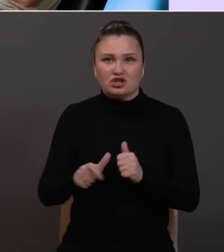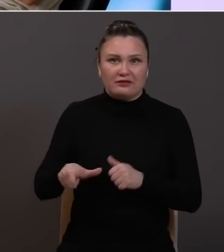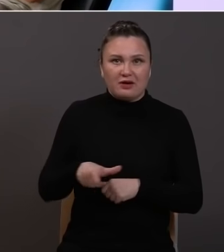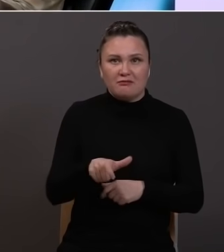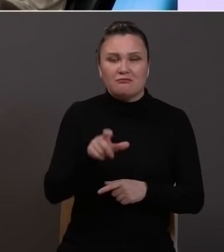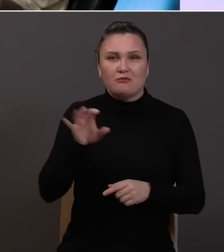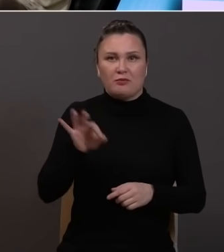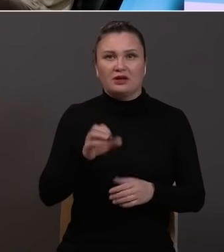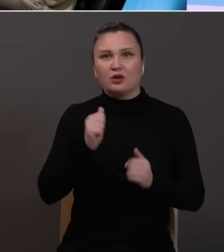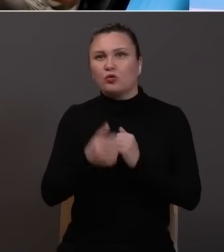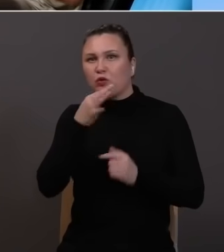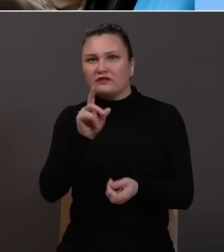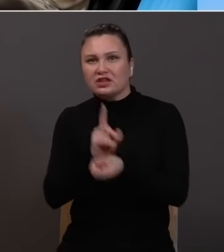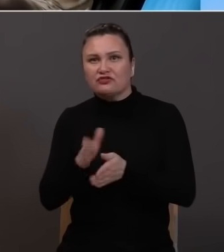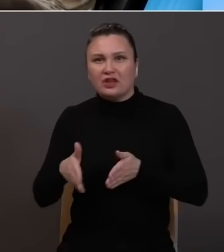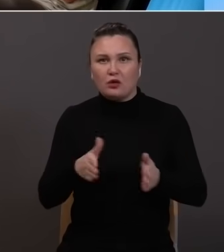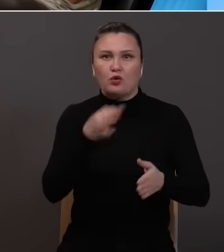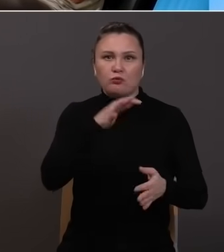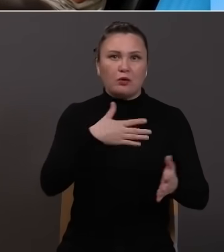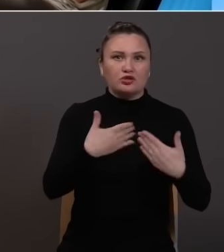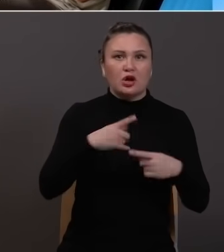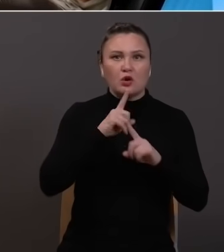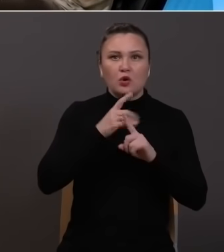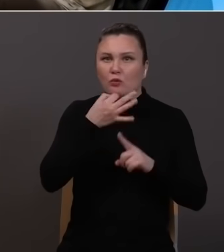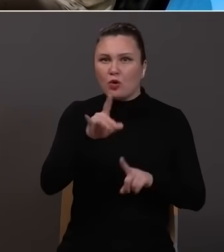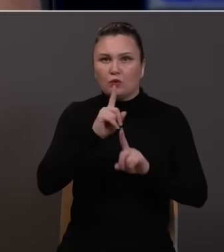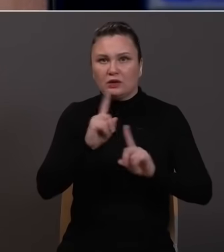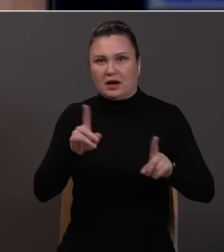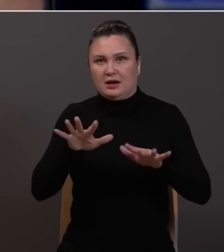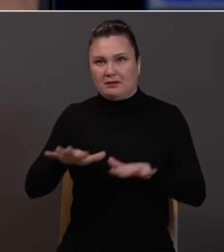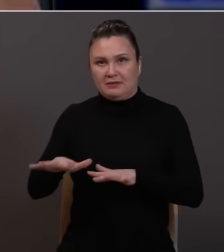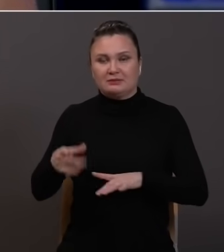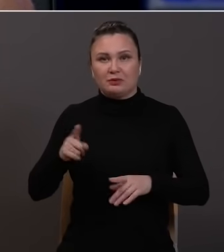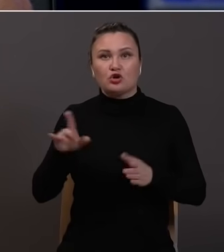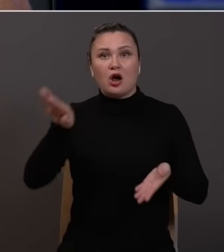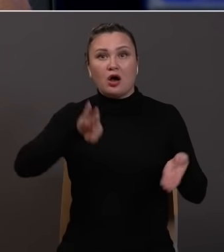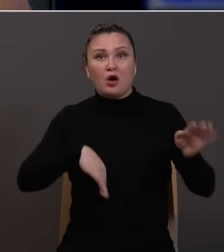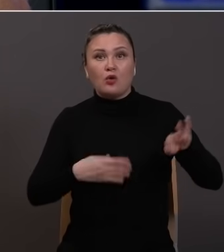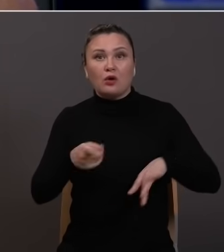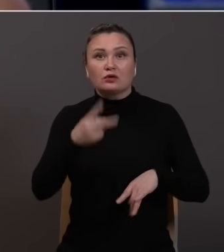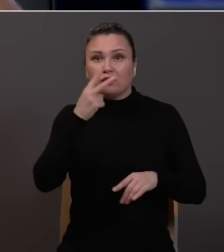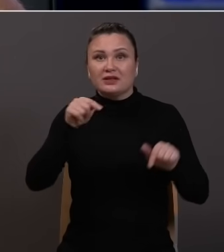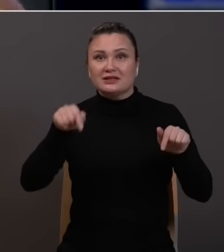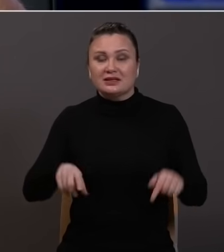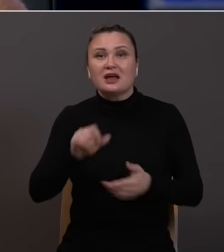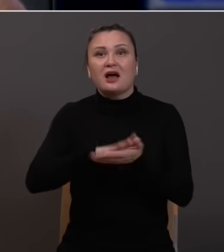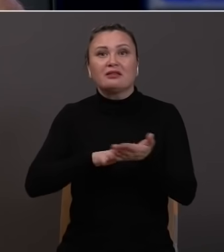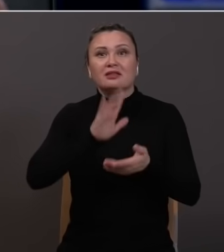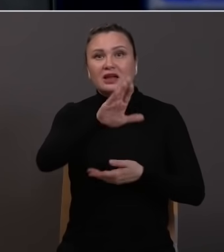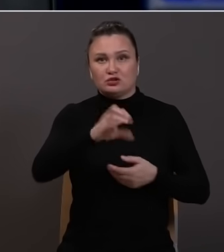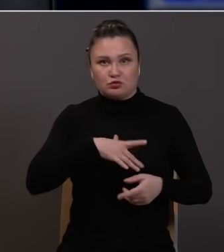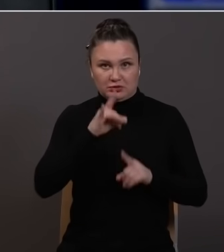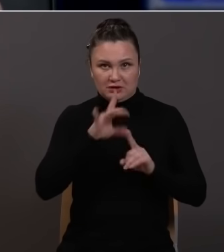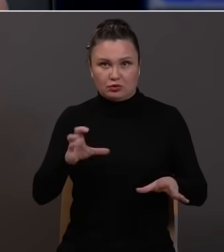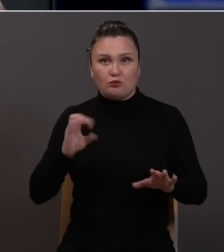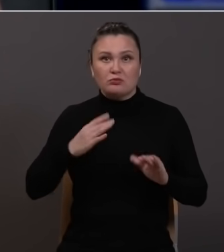любой встречи в дороге, от любого общения, от любого уникального места. Потому что горы, которые вы увидите здесь, возможно, дальше их не будет. Они